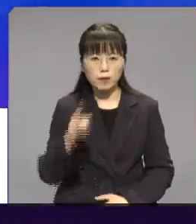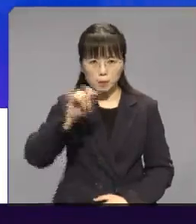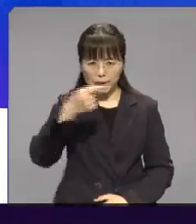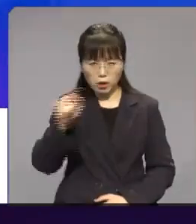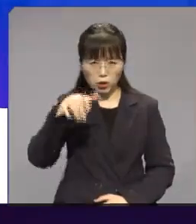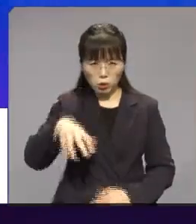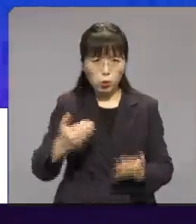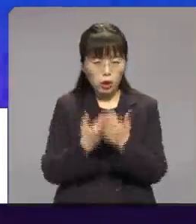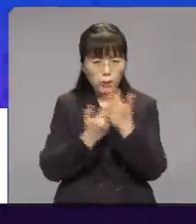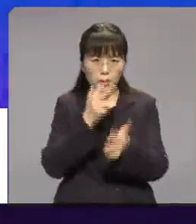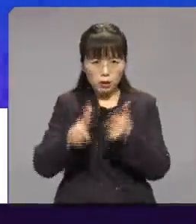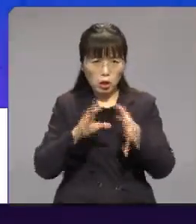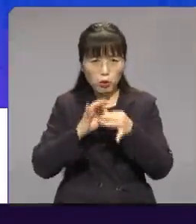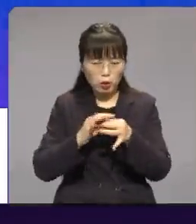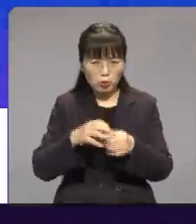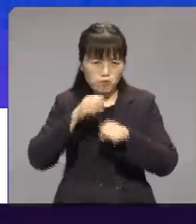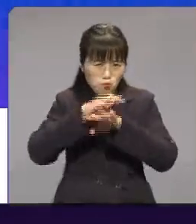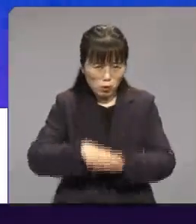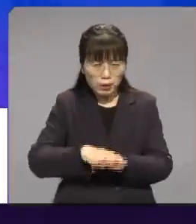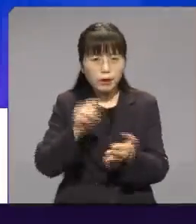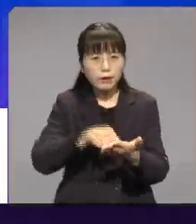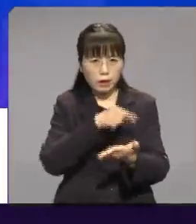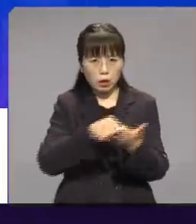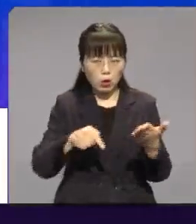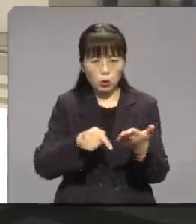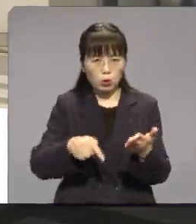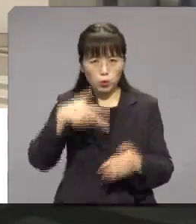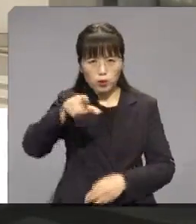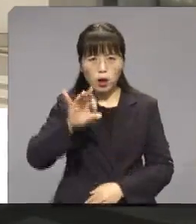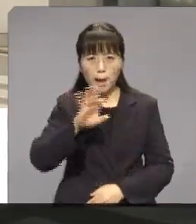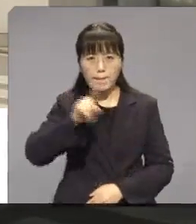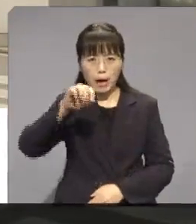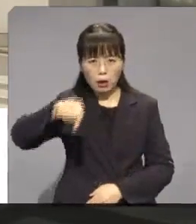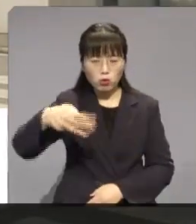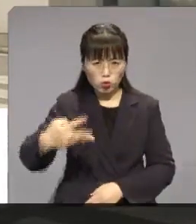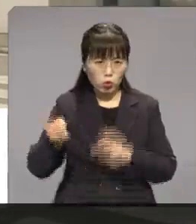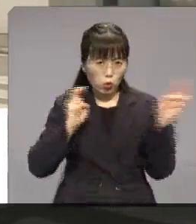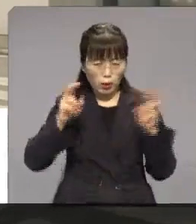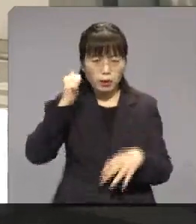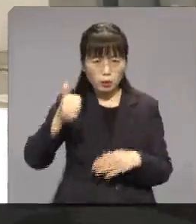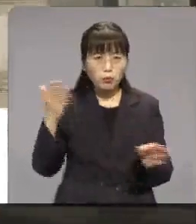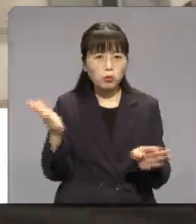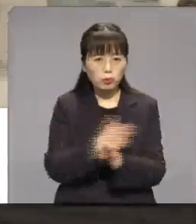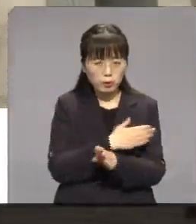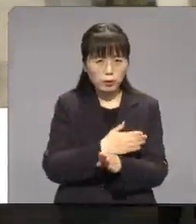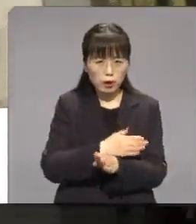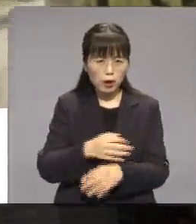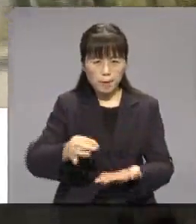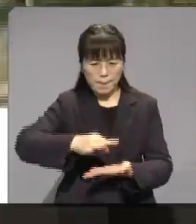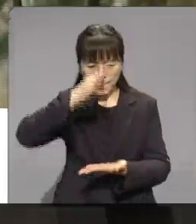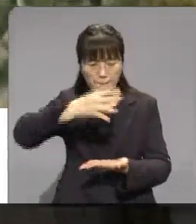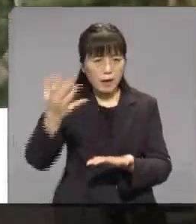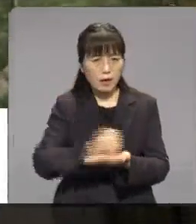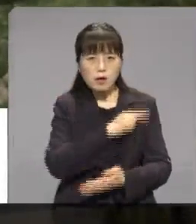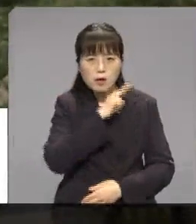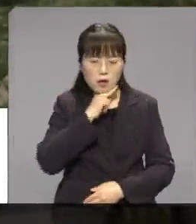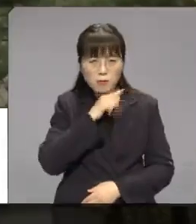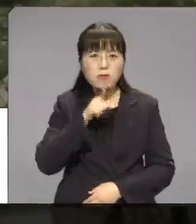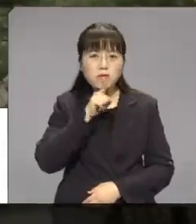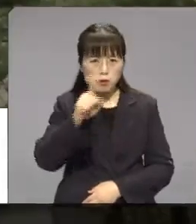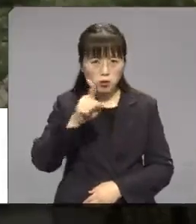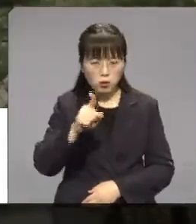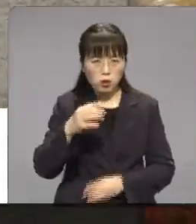백현동 개발 사업 관련 수사를 무마해 주는 대가로 정바울 아시아 디벨로퍼 회장으로부터 거액을 받아챙긴 혐의로